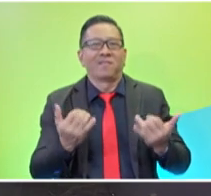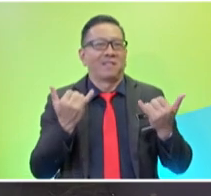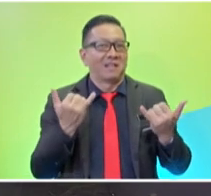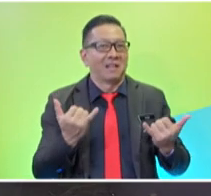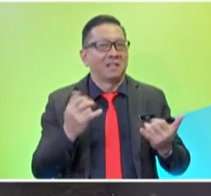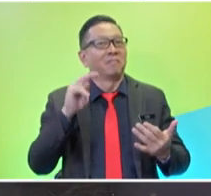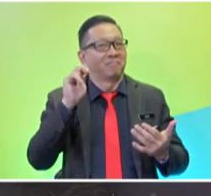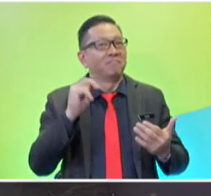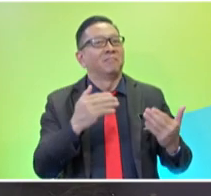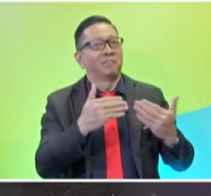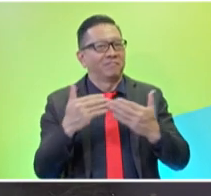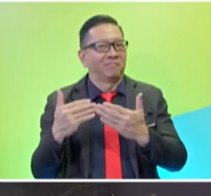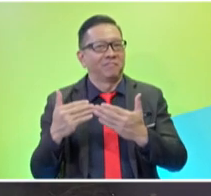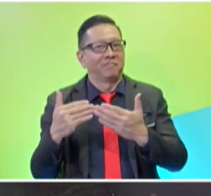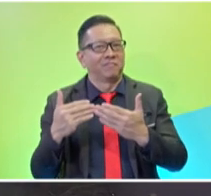rendah diri